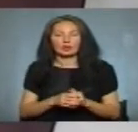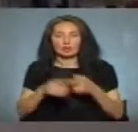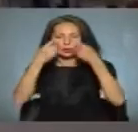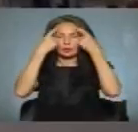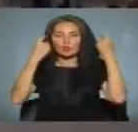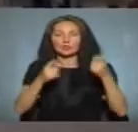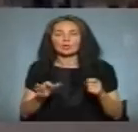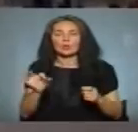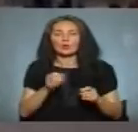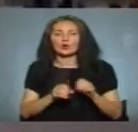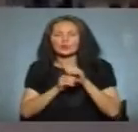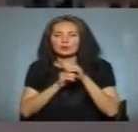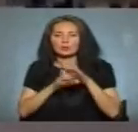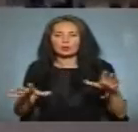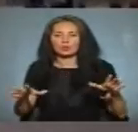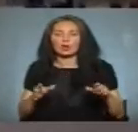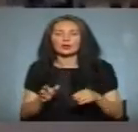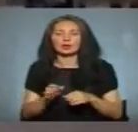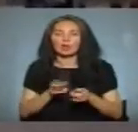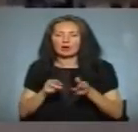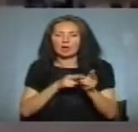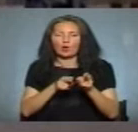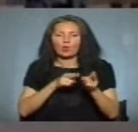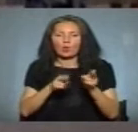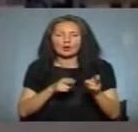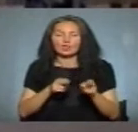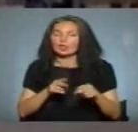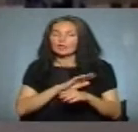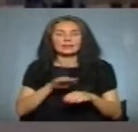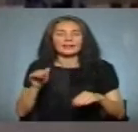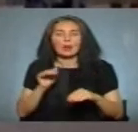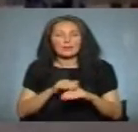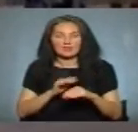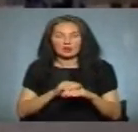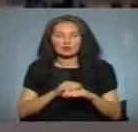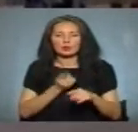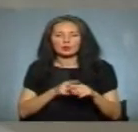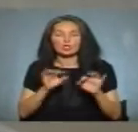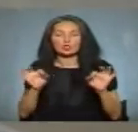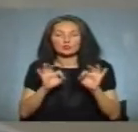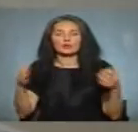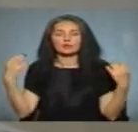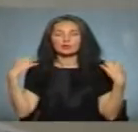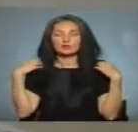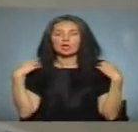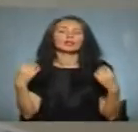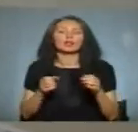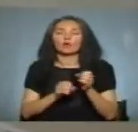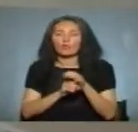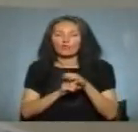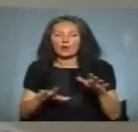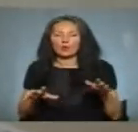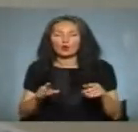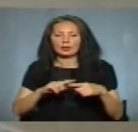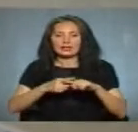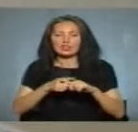Повідомлення про замінування колії Тернопільського залізничного вокзалу не підтвердилося. Про це розповів начальник вибухотехнічної